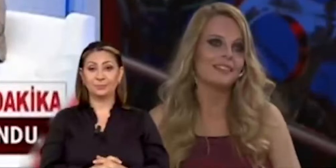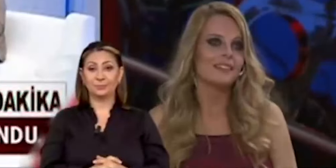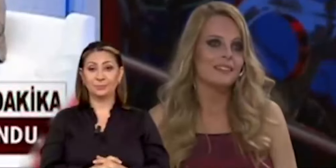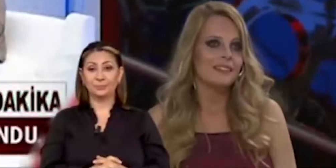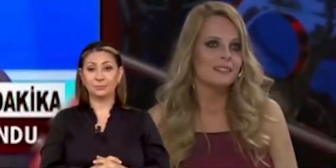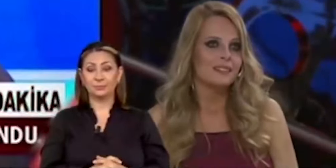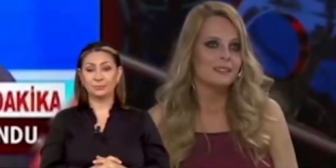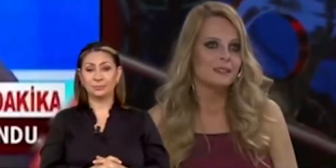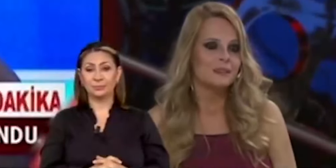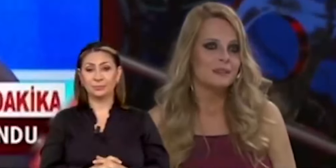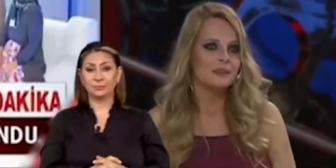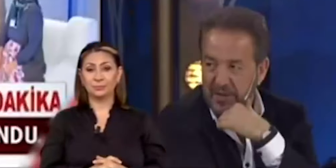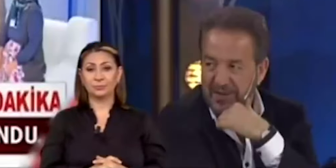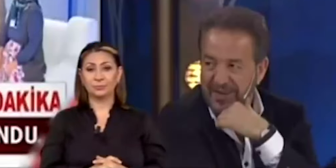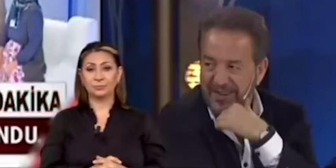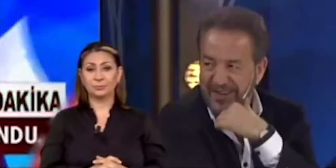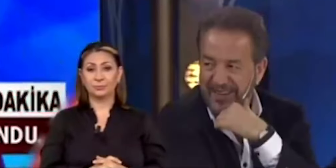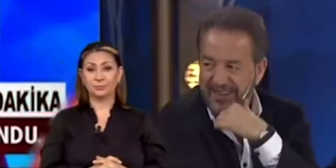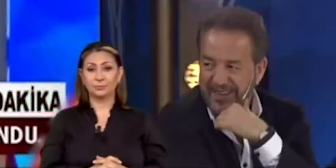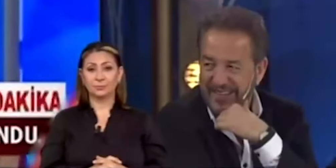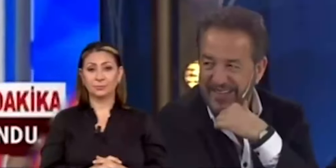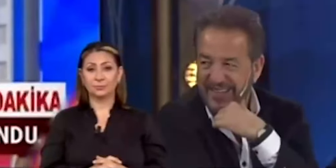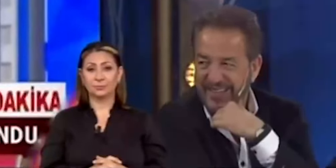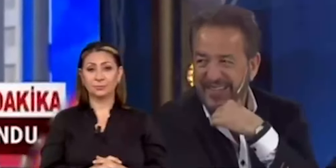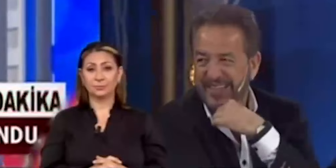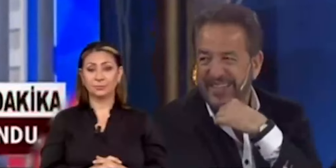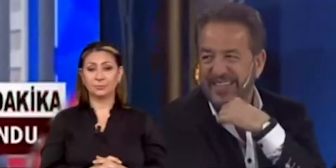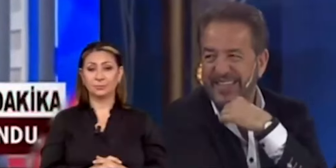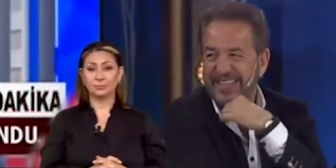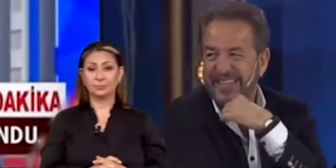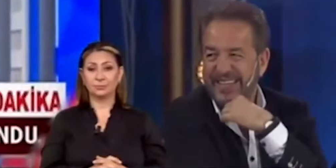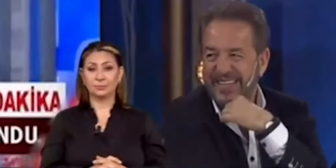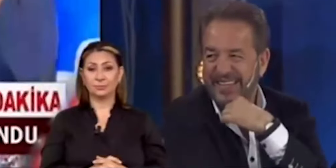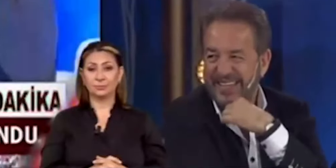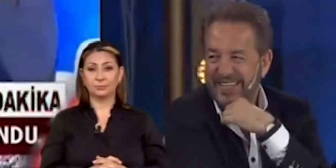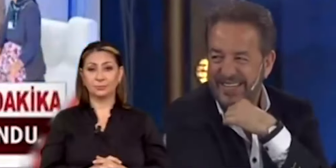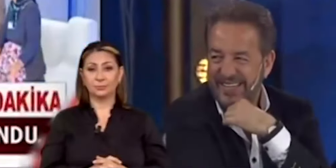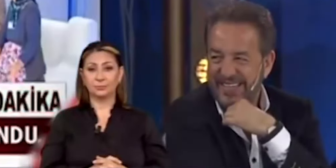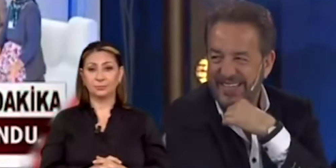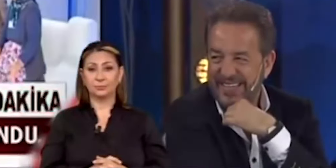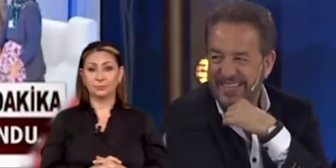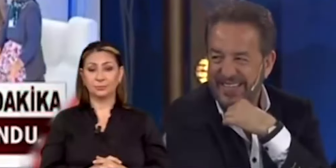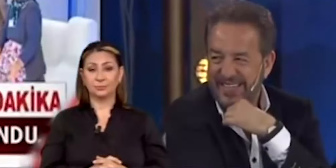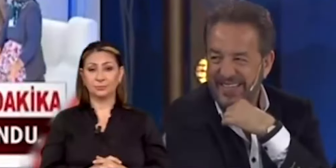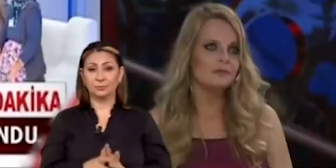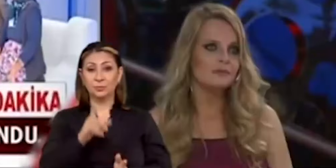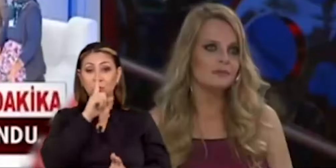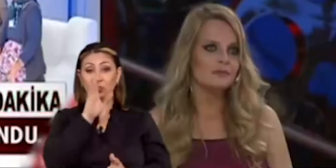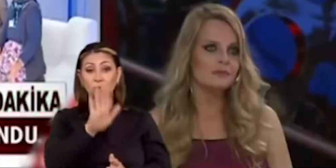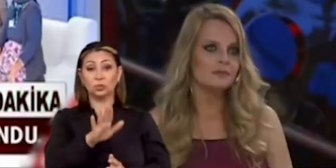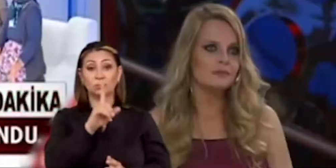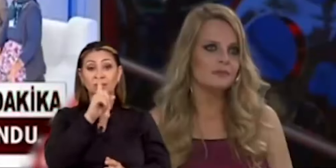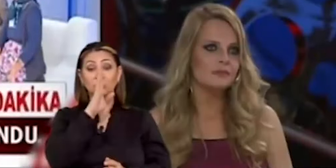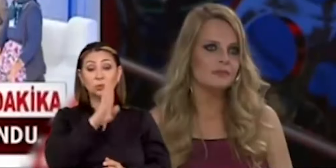Dert izleri, şiş izleri, bıçak izleri. Hiç yok, hiç yok. Adalet yerini bulacak. Sen öldün mü diye. Böyle insan hayatıyla oynamak. Sus, bir sus. Bir sakin